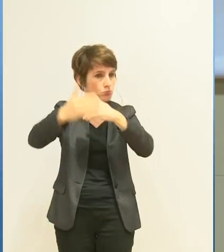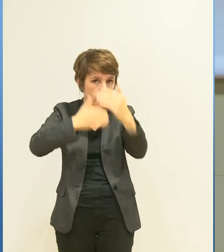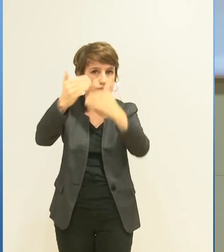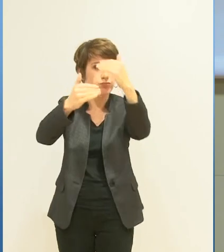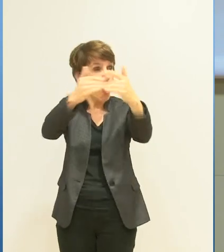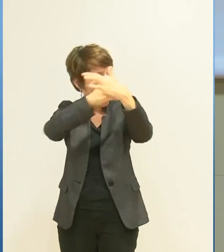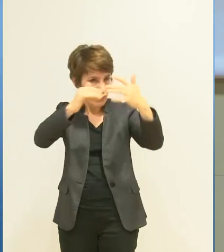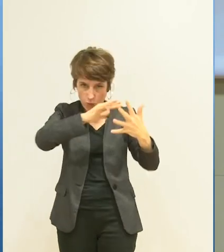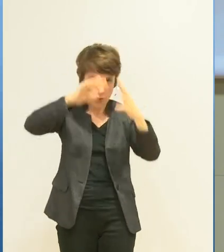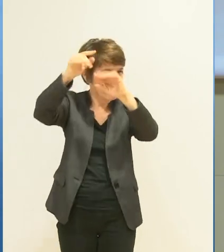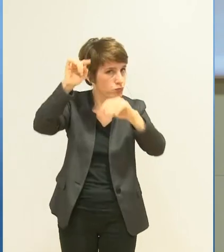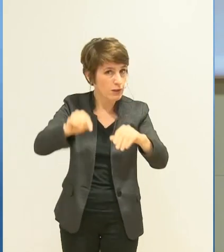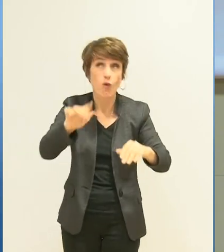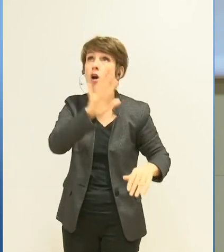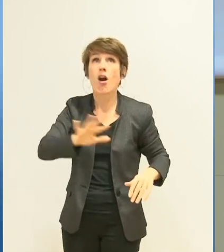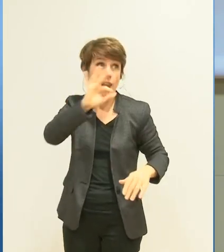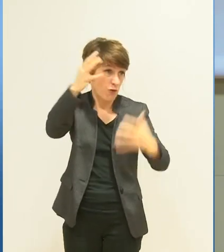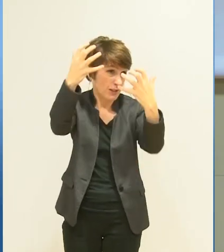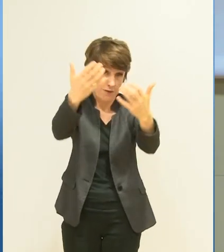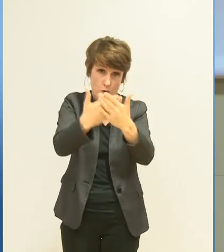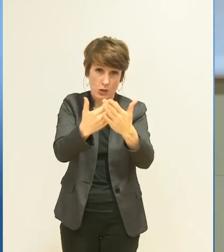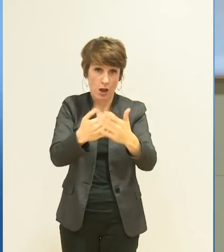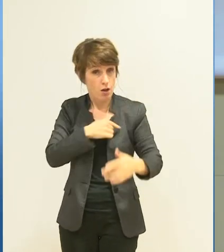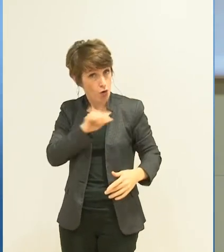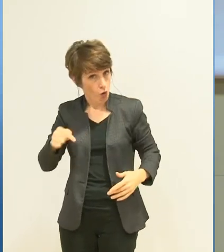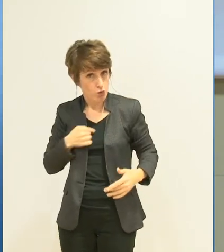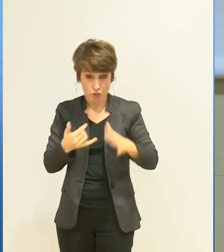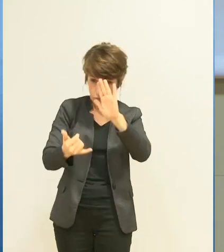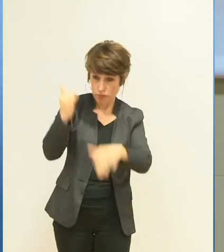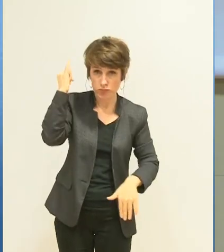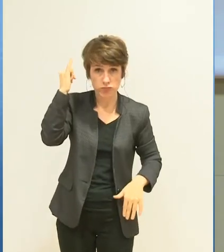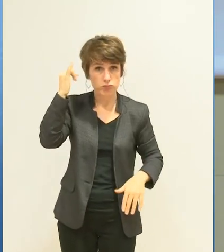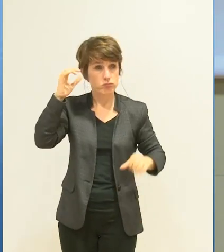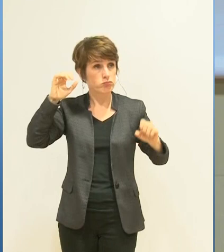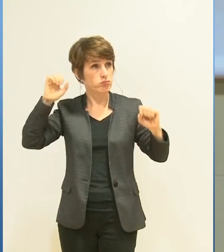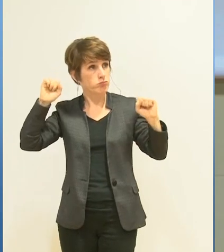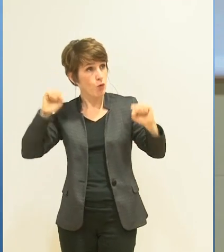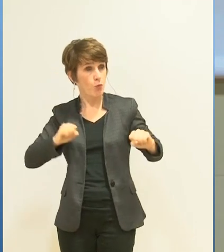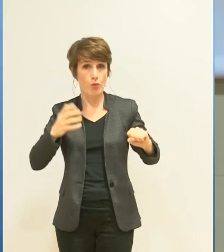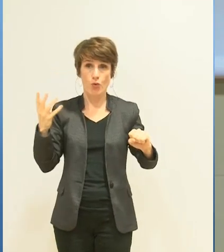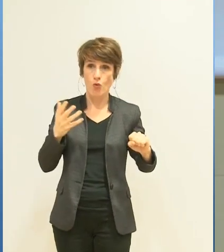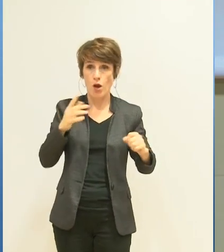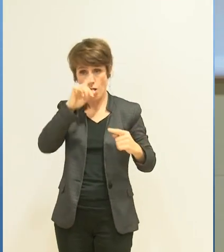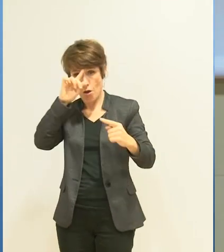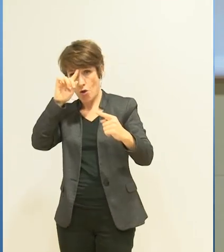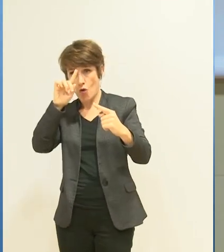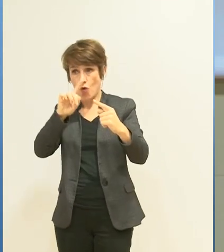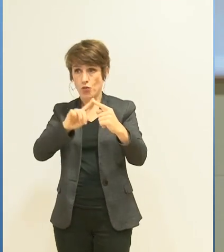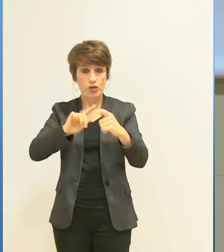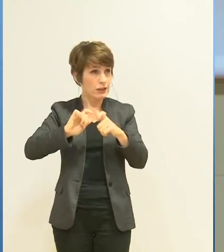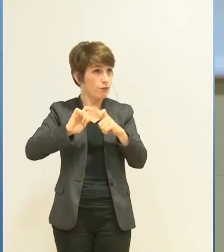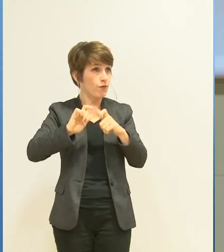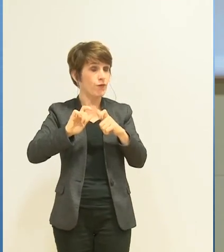par le pays c'est dans cet élan là que nous pouvons passer de l'objectif que se sont fixé au fil des cop